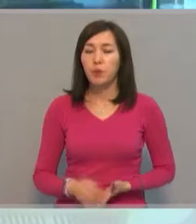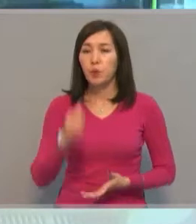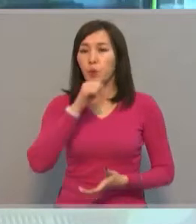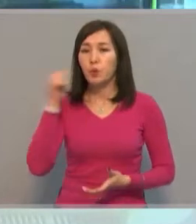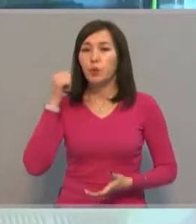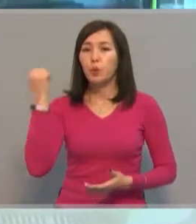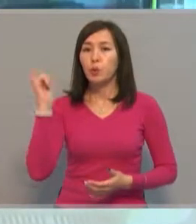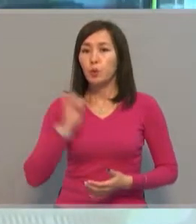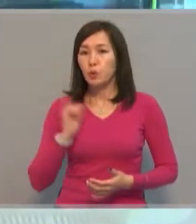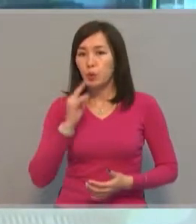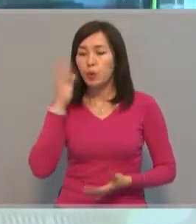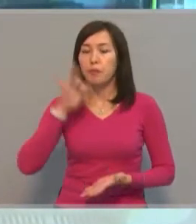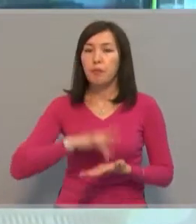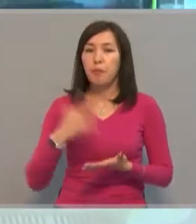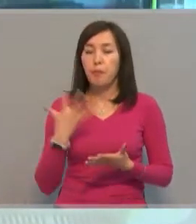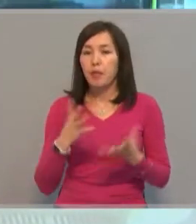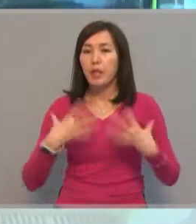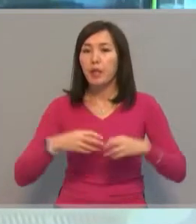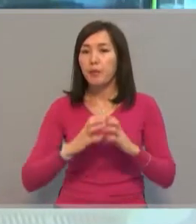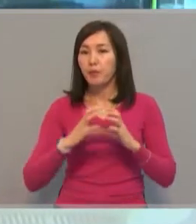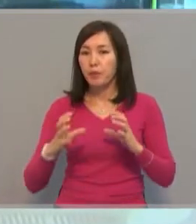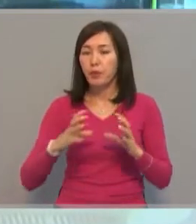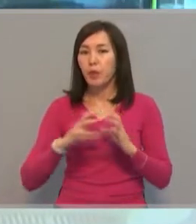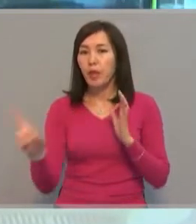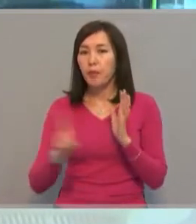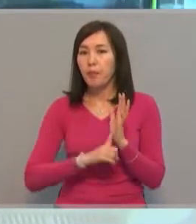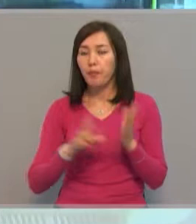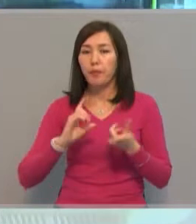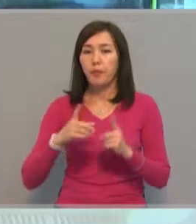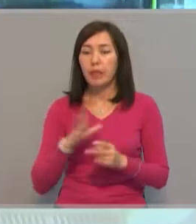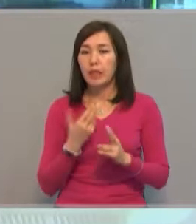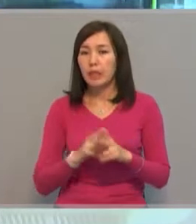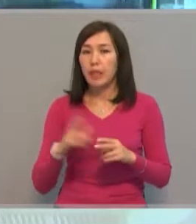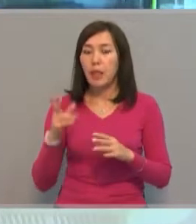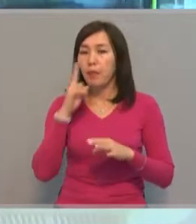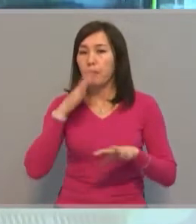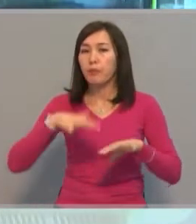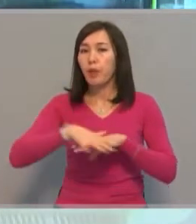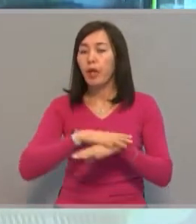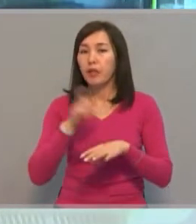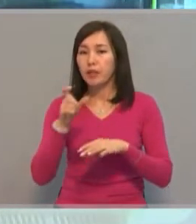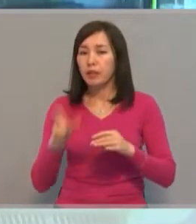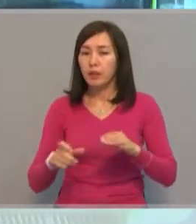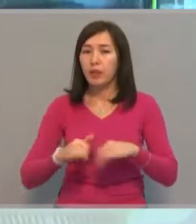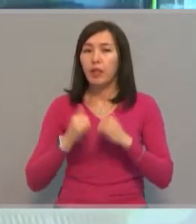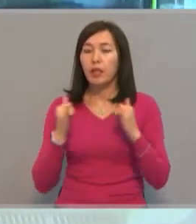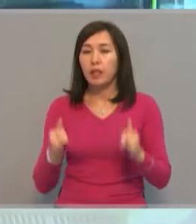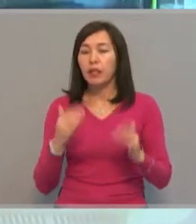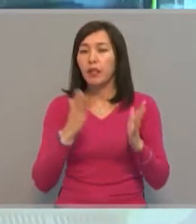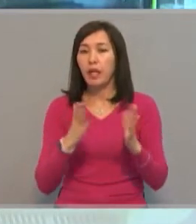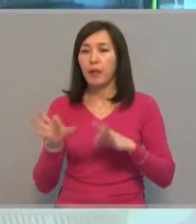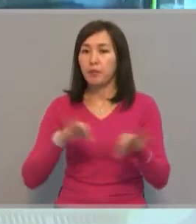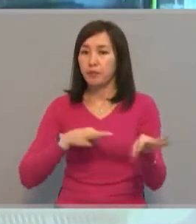Өткен сенбіден бастап Шымкенттегі 5 бірдей қоғамдық көліктің жүру бағыты өзгерді. Олар мегаполистегі жолаушылар көлігін дамытудың